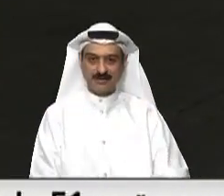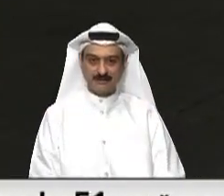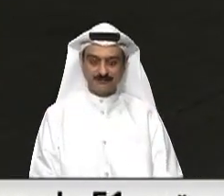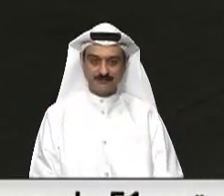الكويت